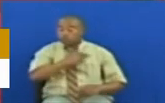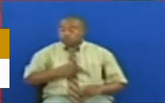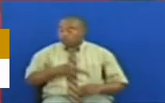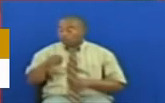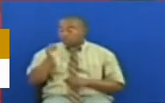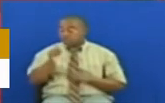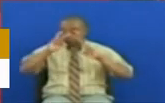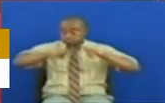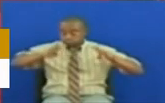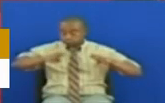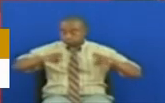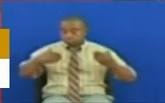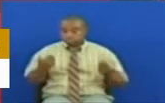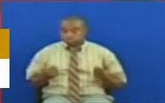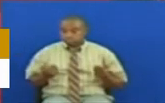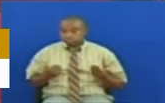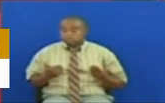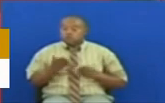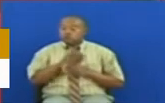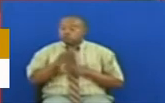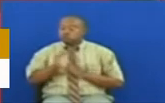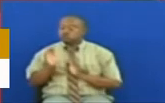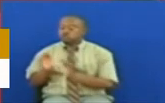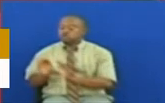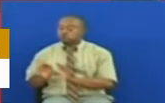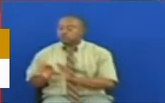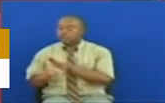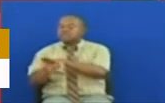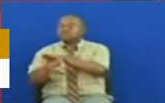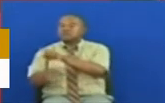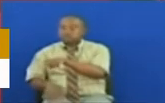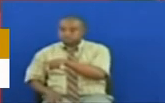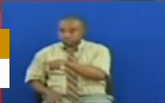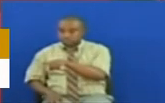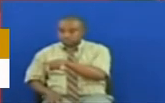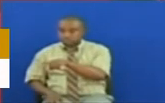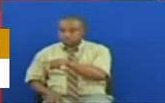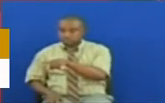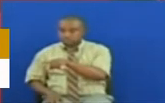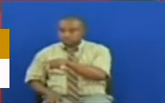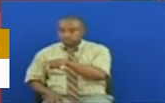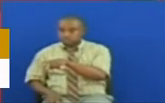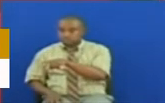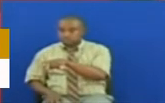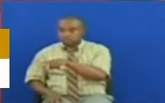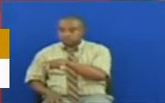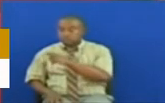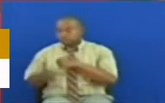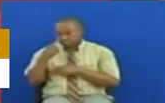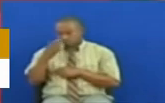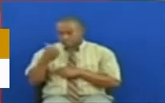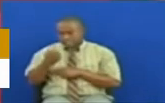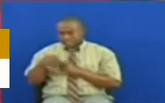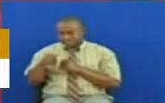jana ya fish stock, zaidi ya naona yani ramani ya zaidi ya wale samaki zaidi ya milioni